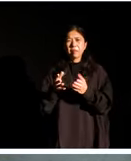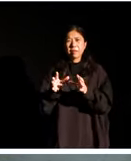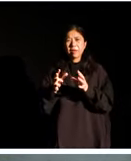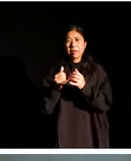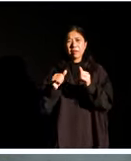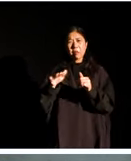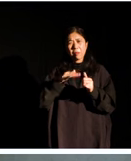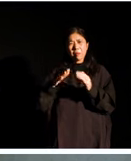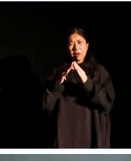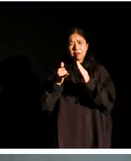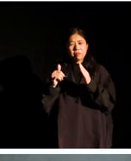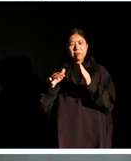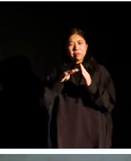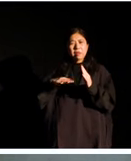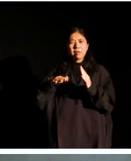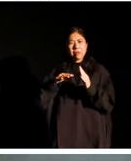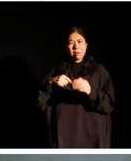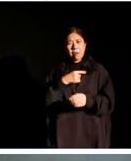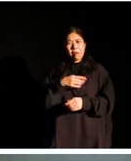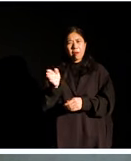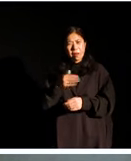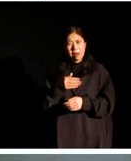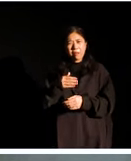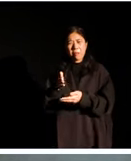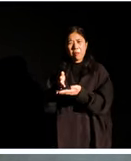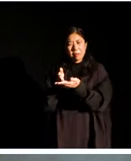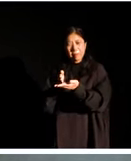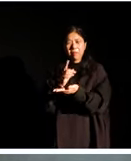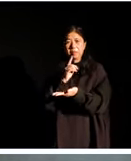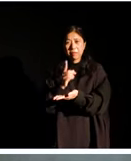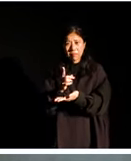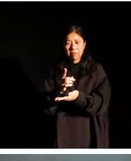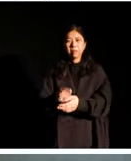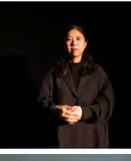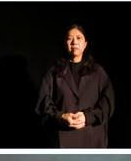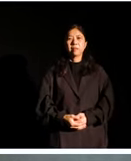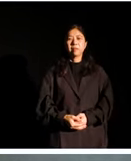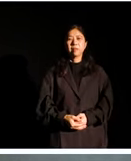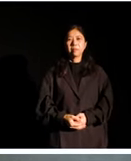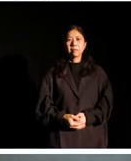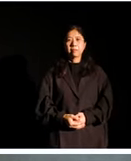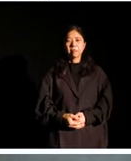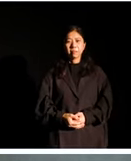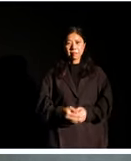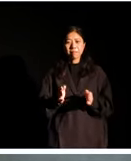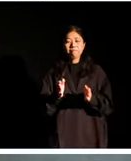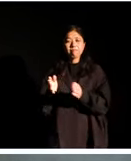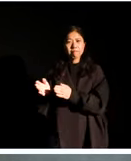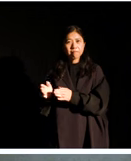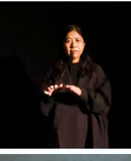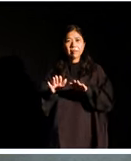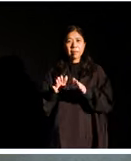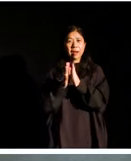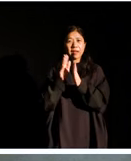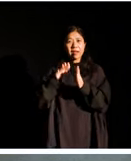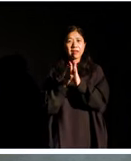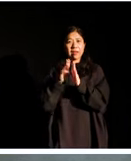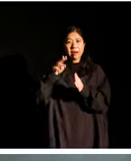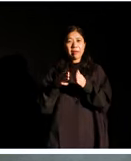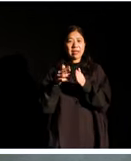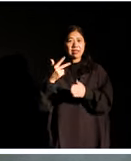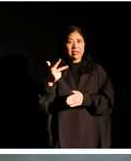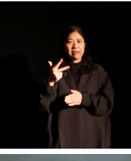及びご家族の皆様に心よりお見舞いを申し上げますさて本日は神奈川県川崎市の